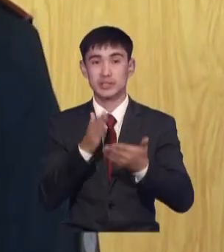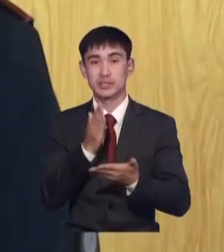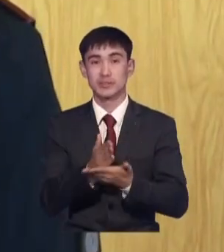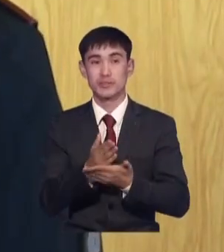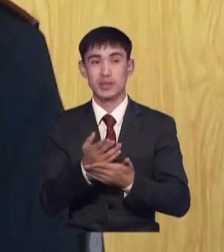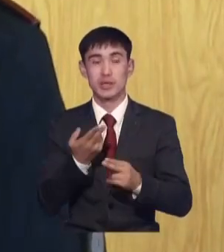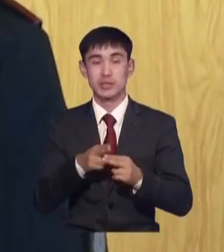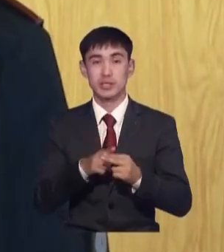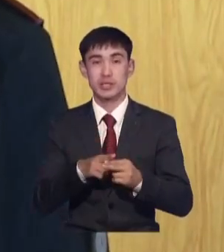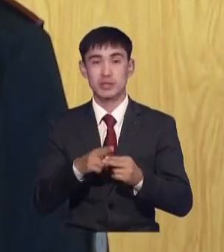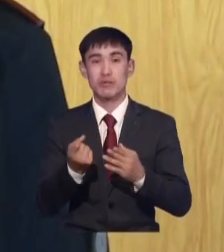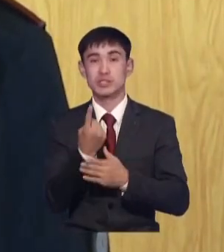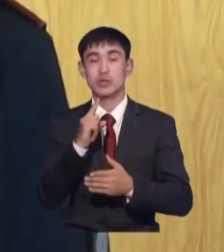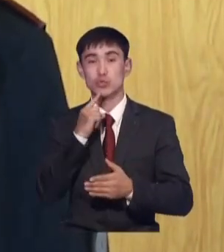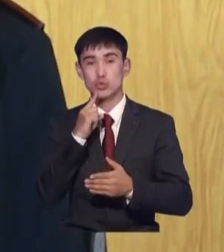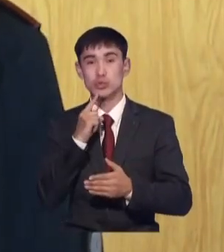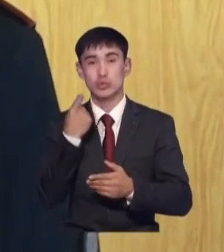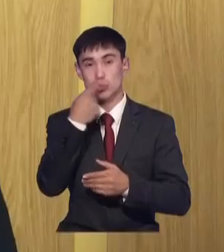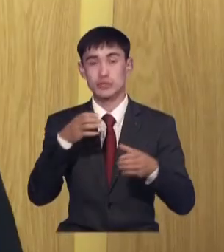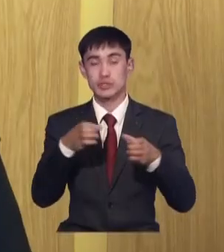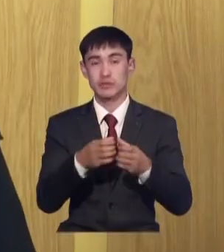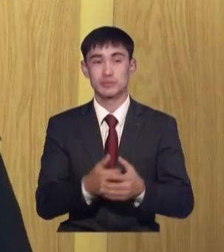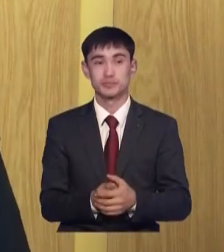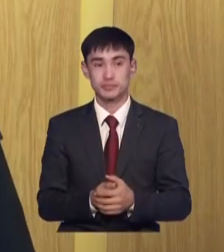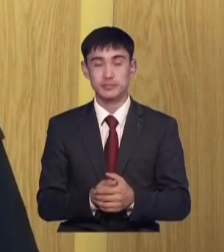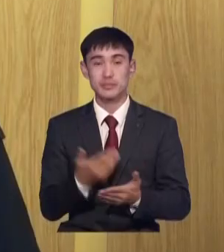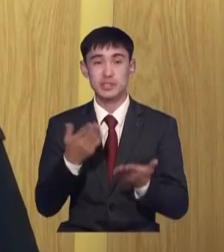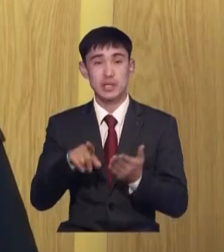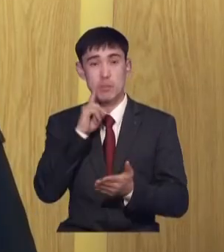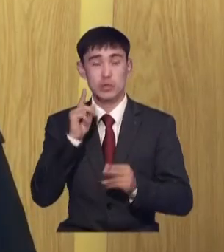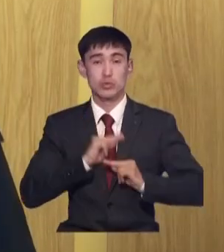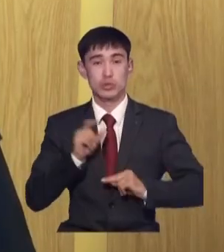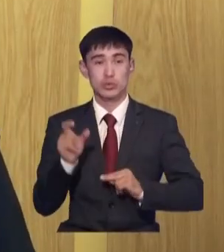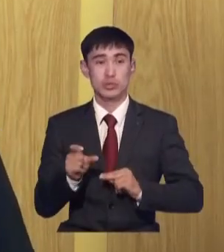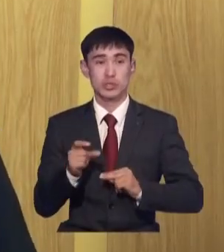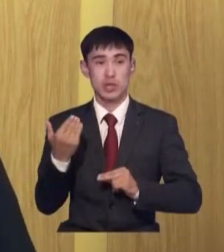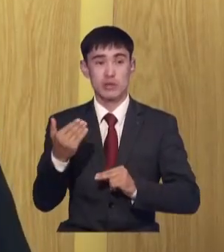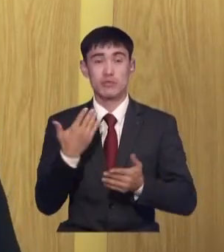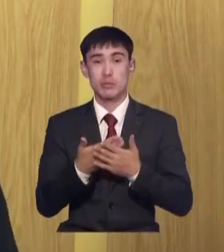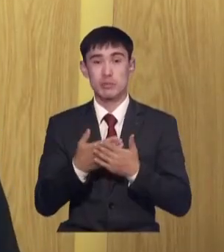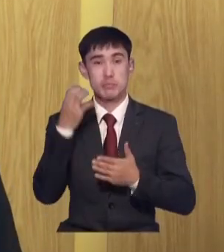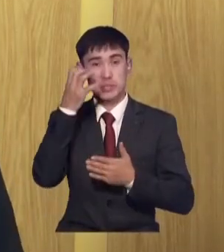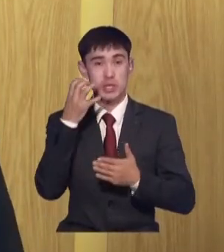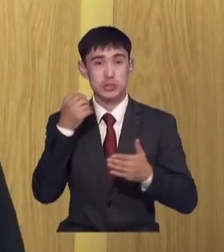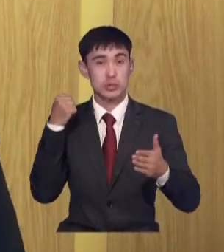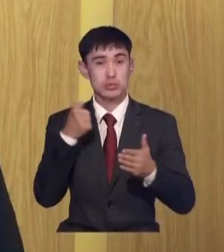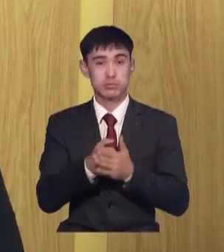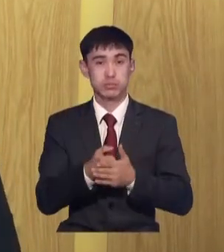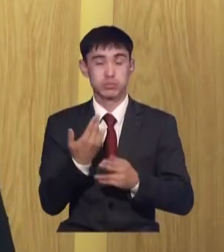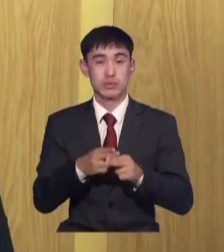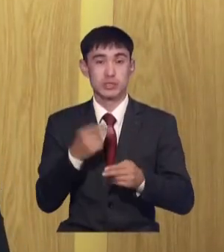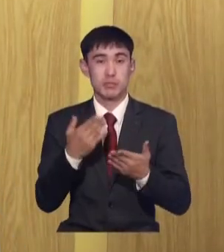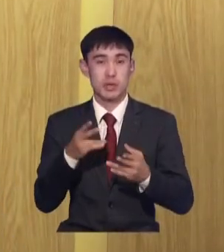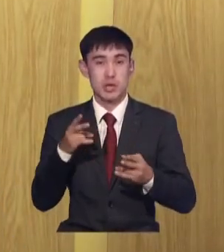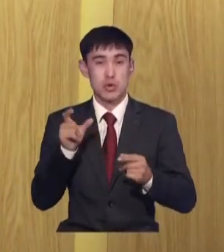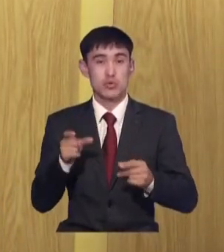Из-за этого возникают трудности у личного состава. Если молодой сотрудник, для него, например, это психологический удар, то, что там люди внутри